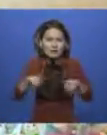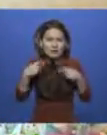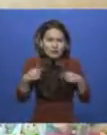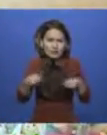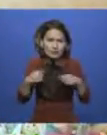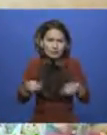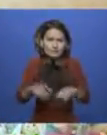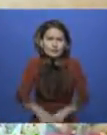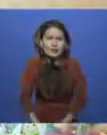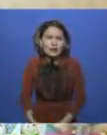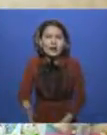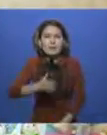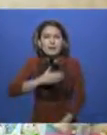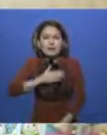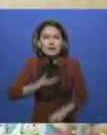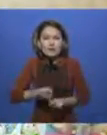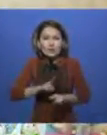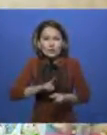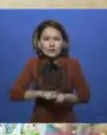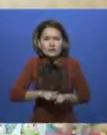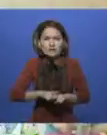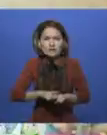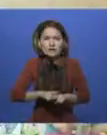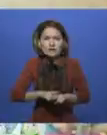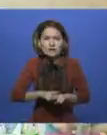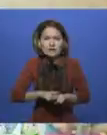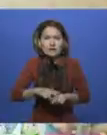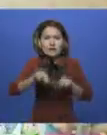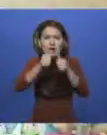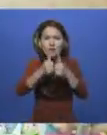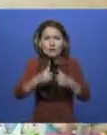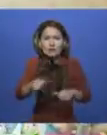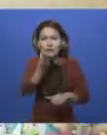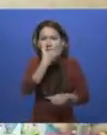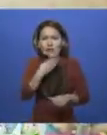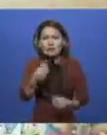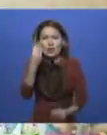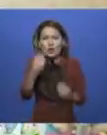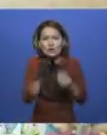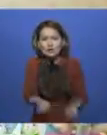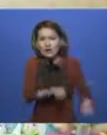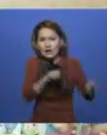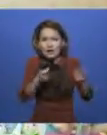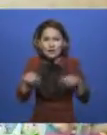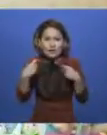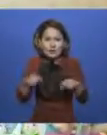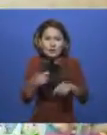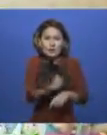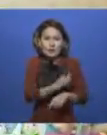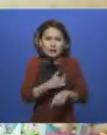осы жәрмеңкеге жалпы бір нәрсе сату емес, өзімді көрсету, халыққа бағалату ретінде халық